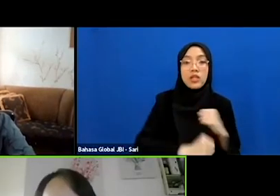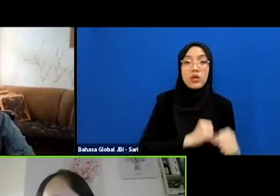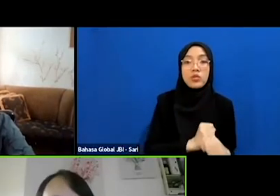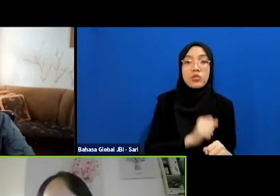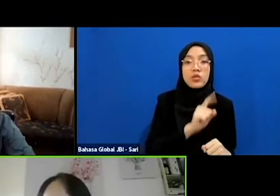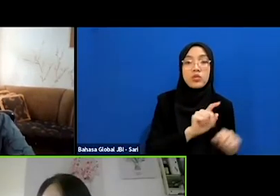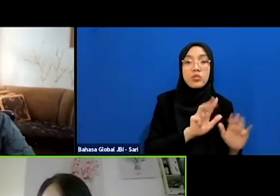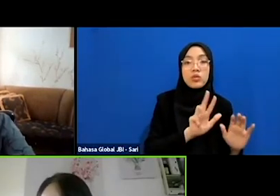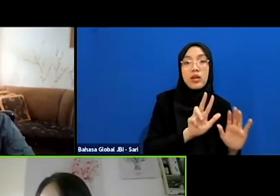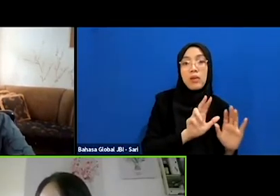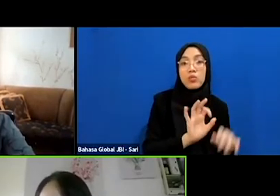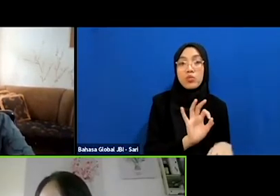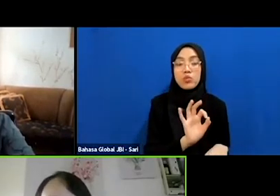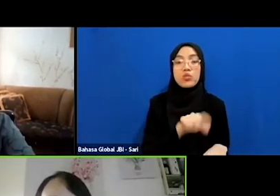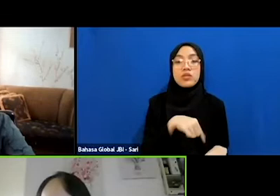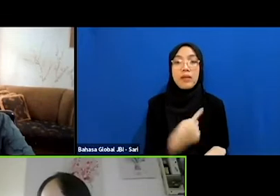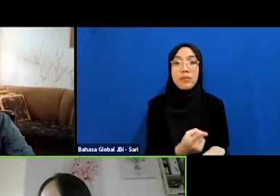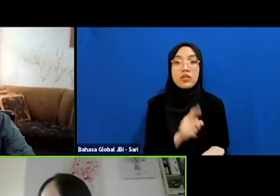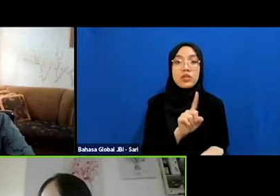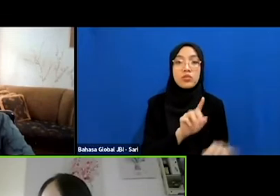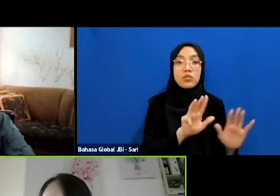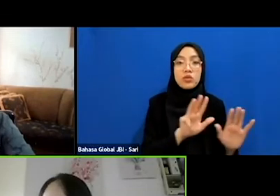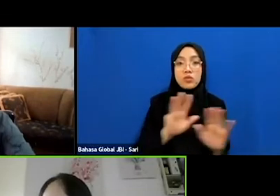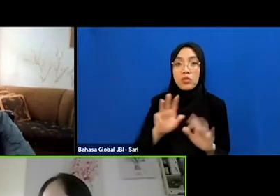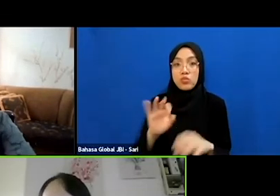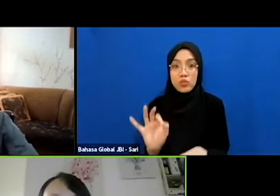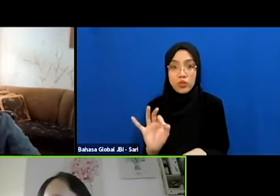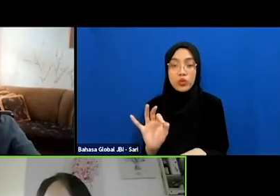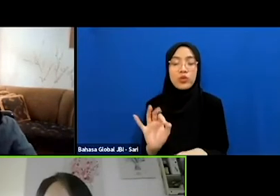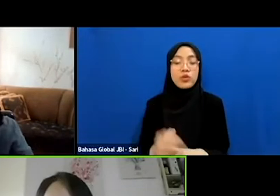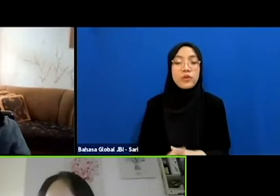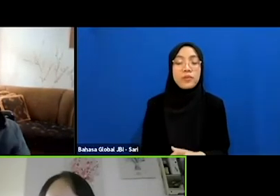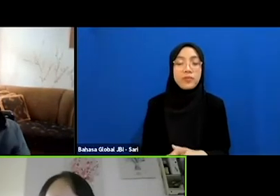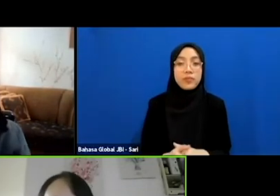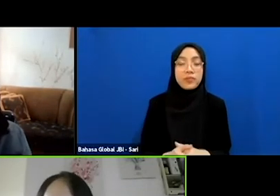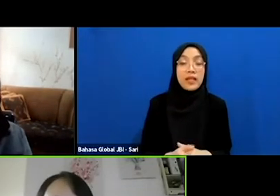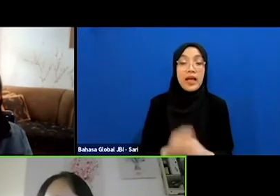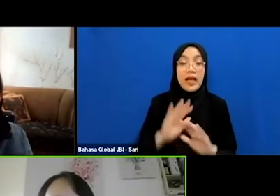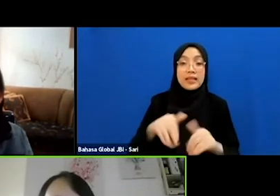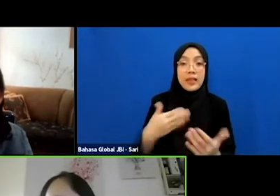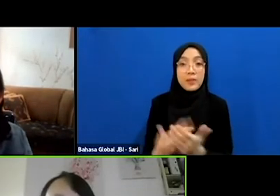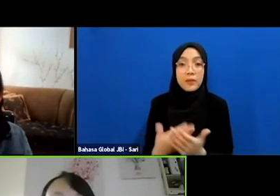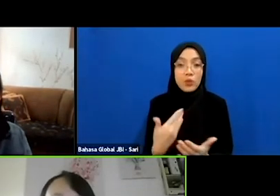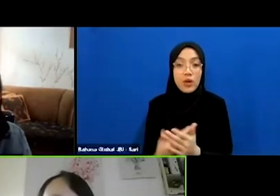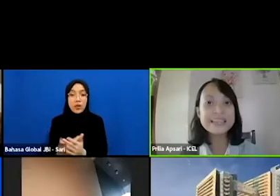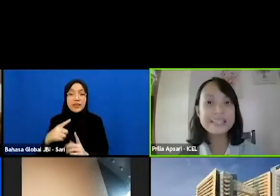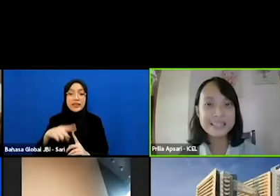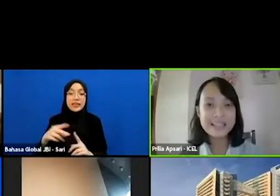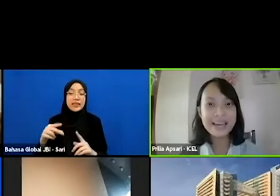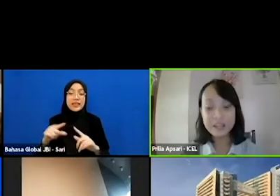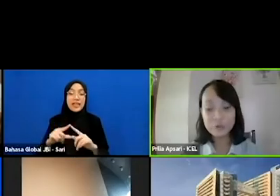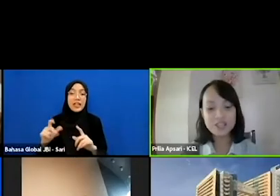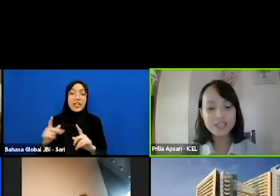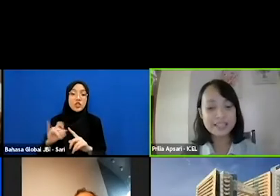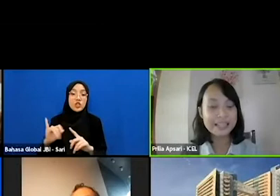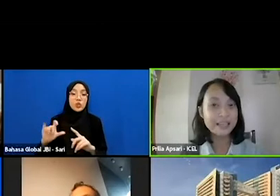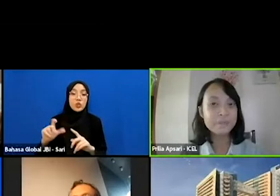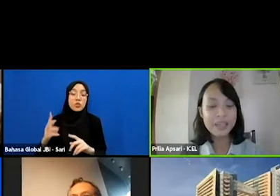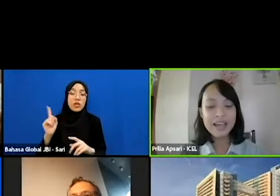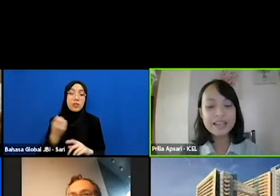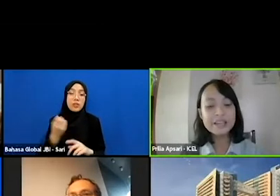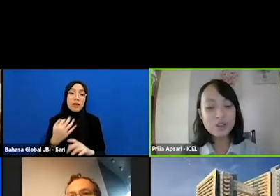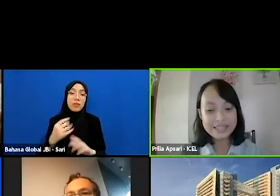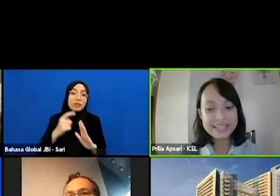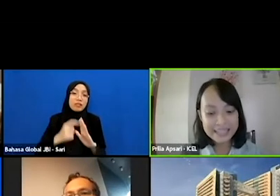1980 sampai 1990 an dan kemudian jam dari temuan secara choice ada sekitar 6 ciri-ciri dari demokrasi itu sendiri